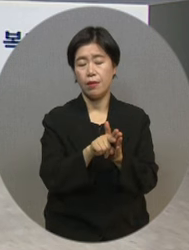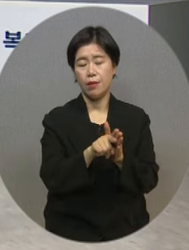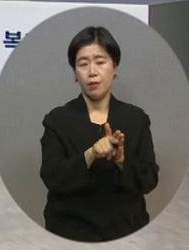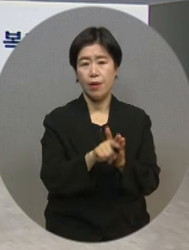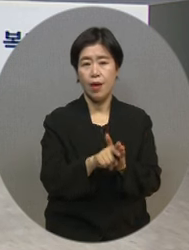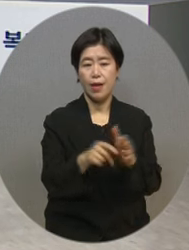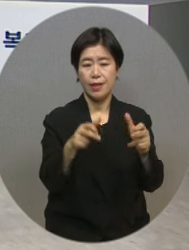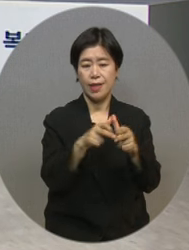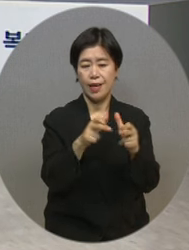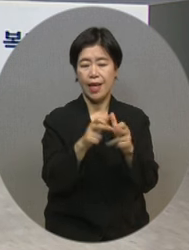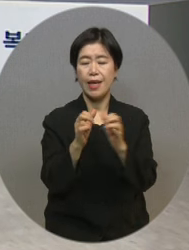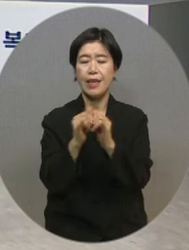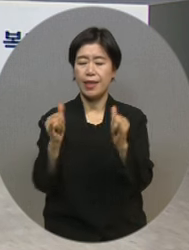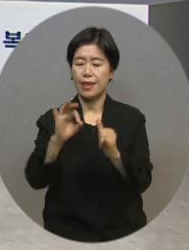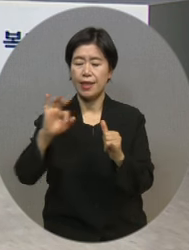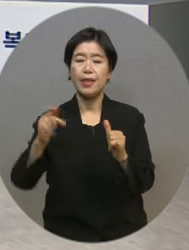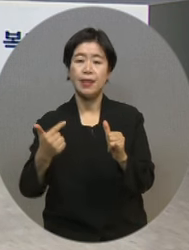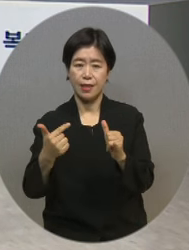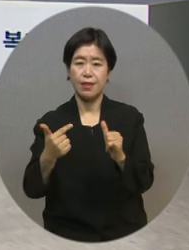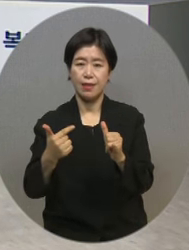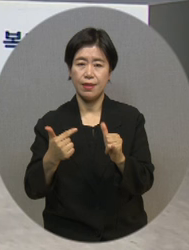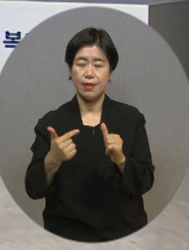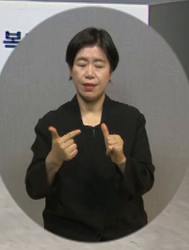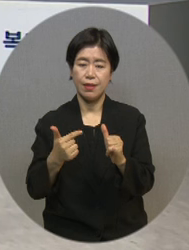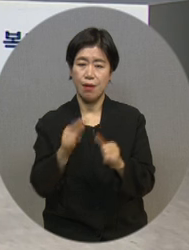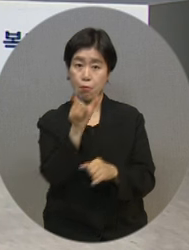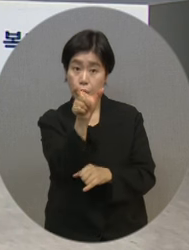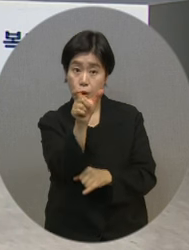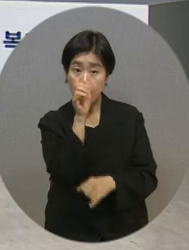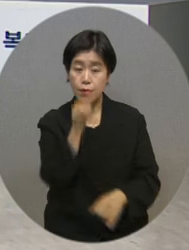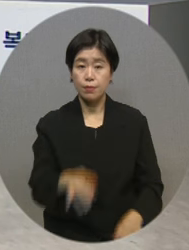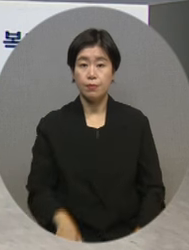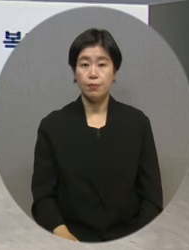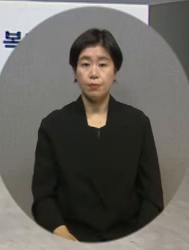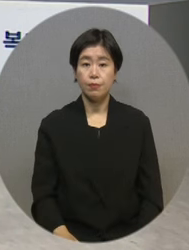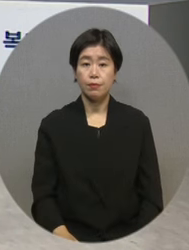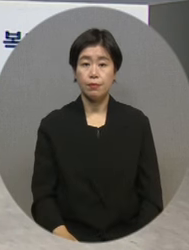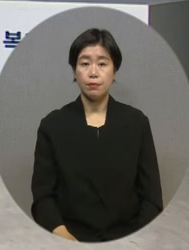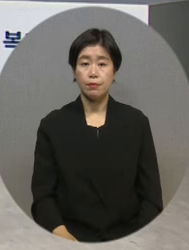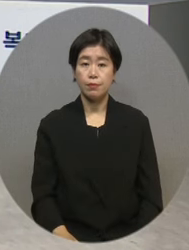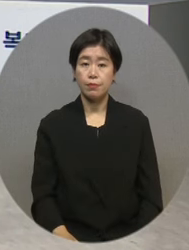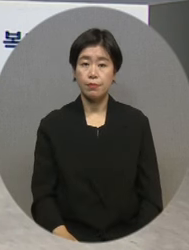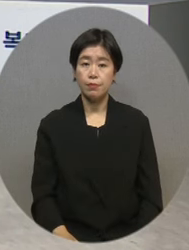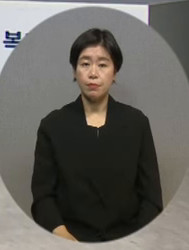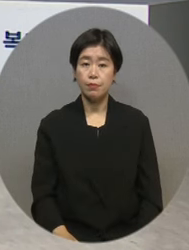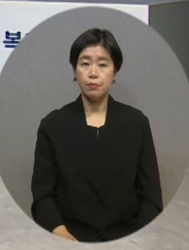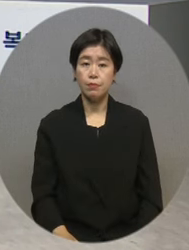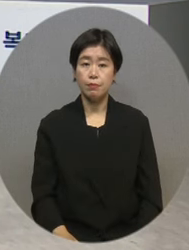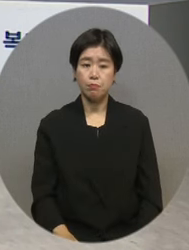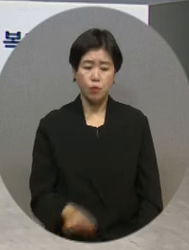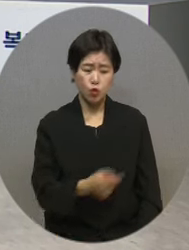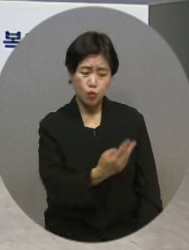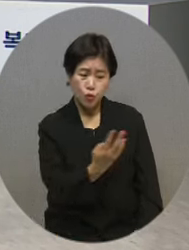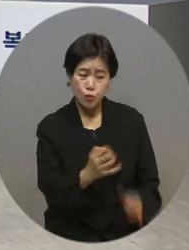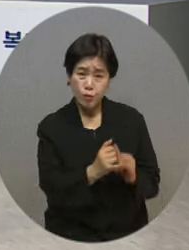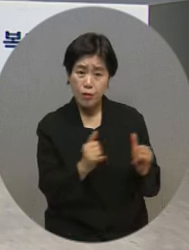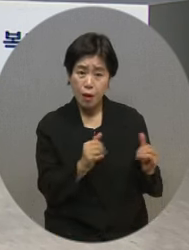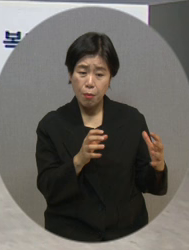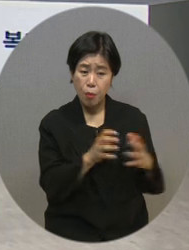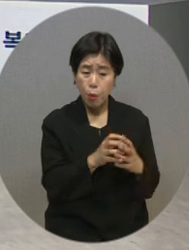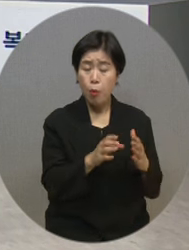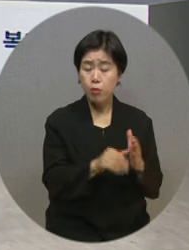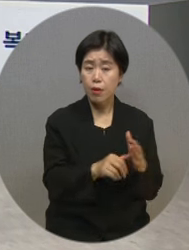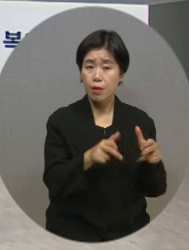때 우리가 뭐 우란 말을 붙이잖아요. 꼭 그렇죠. 장애우가 아니어도 다른 데서도 뭐 붙이는